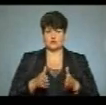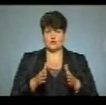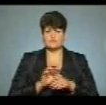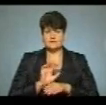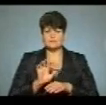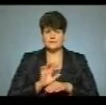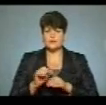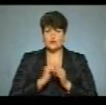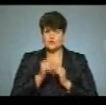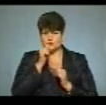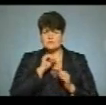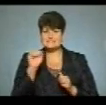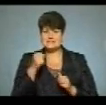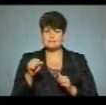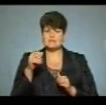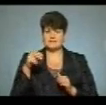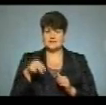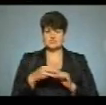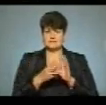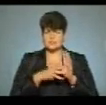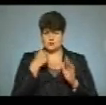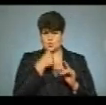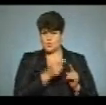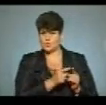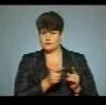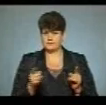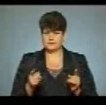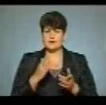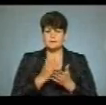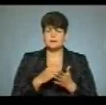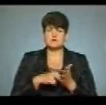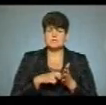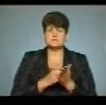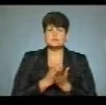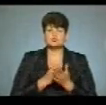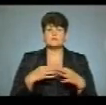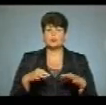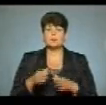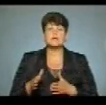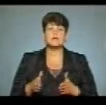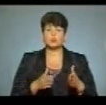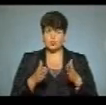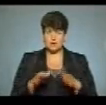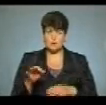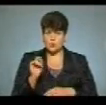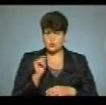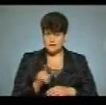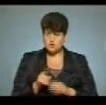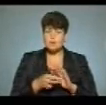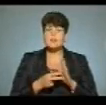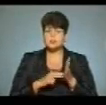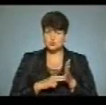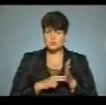їх щомісяця з серпня 2018 року. Ми маємо лист від служби автомобільних доріг про те, що